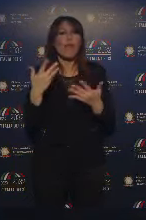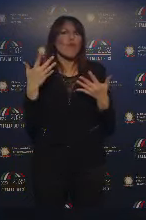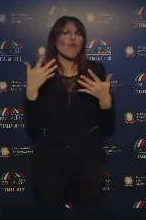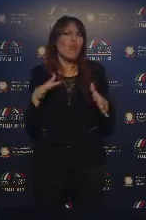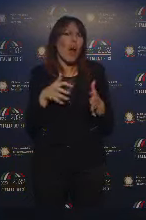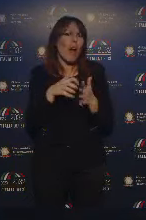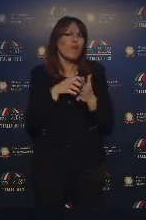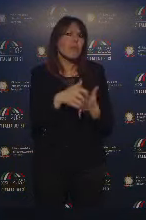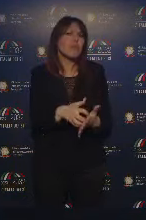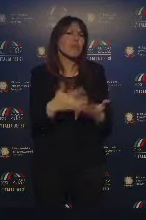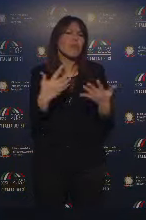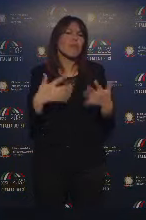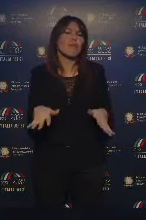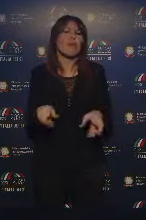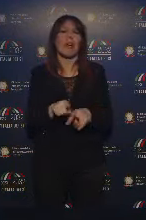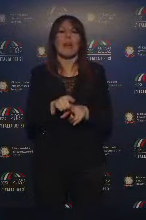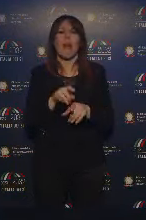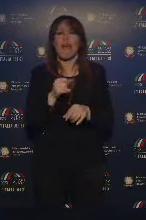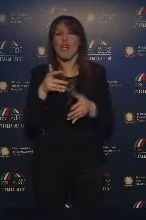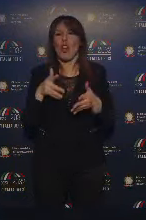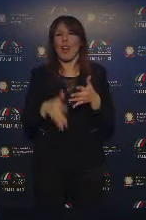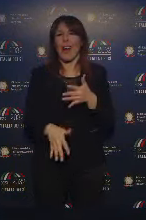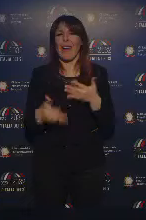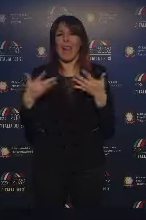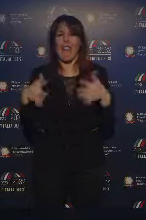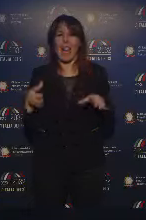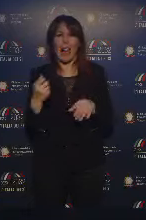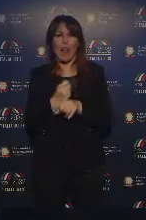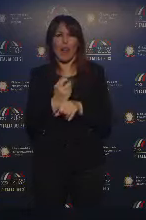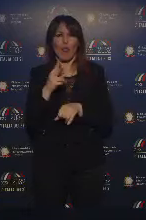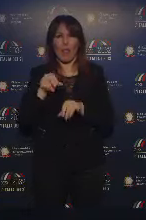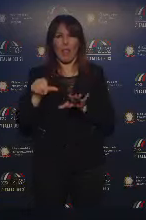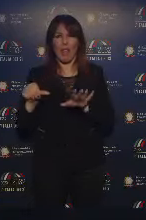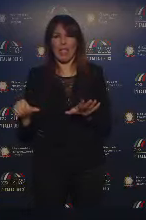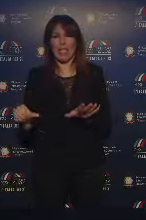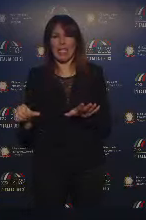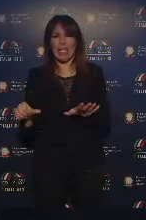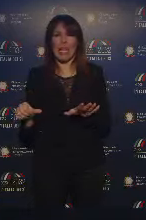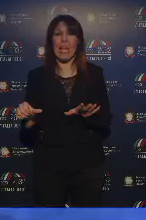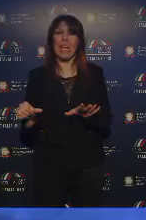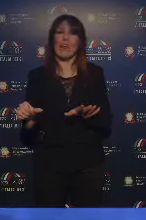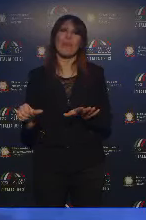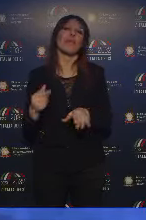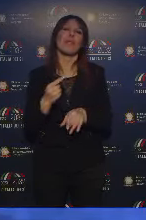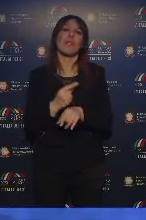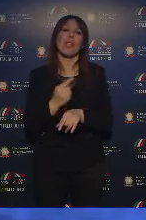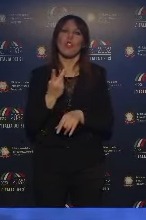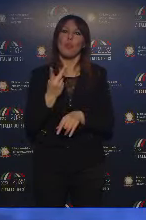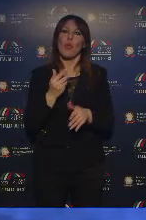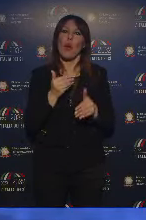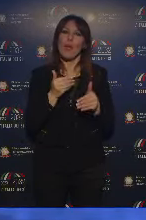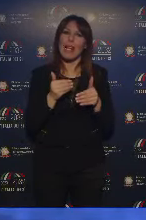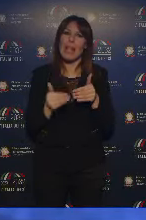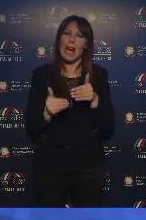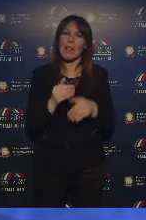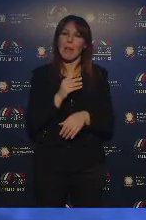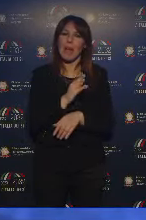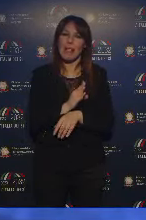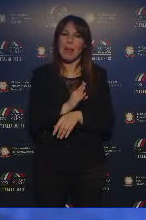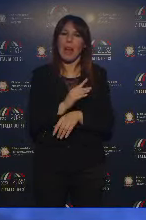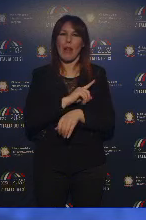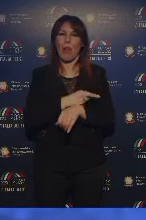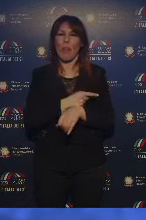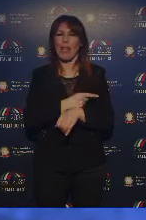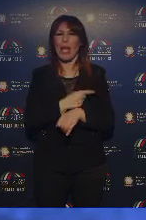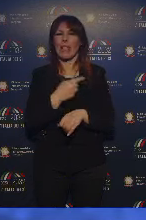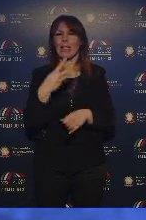dettaglio fine lavori 2026 per quello che riguarda i du miliardi della Battipaglia potenza